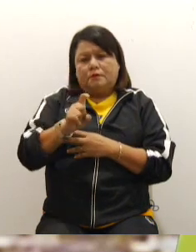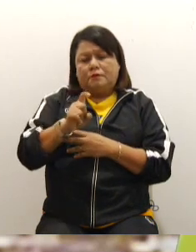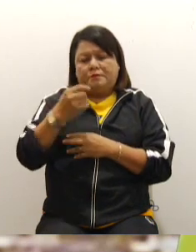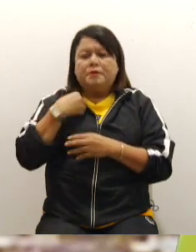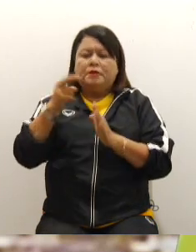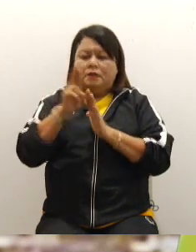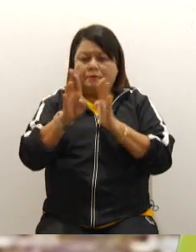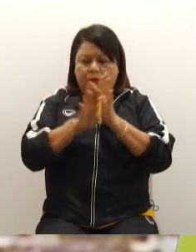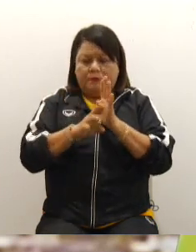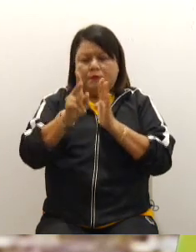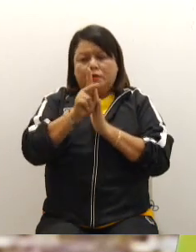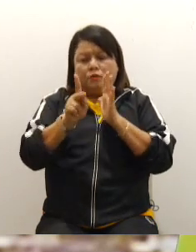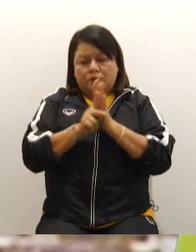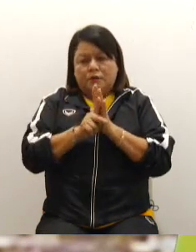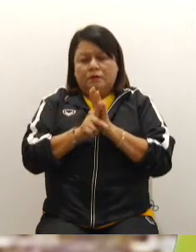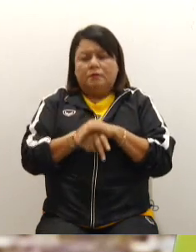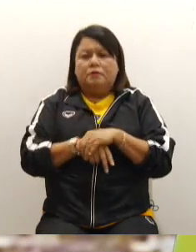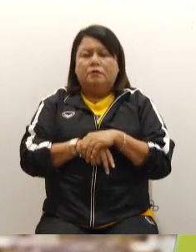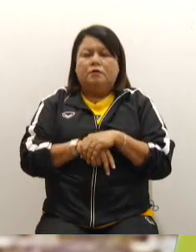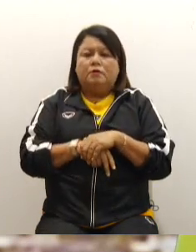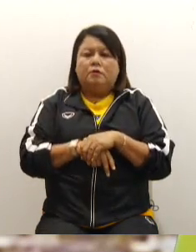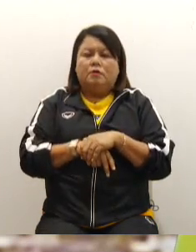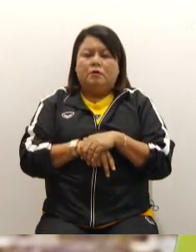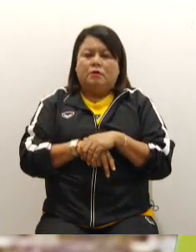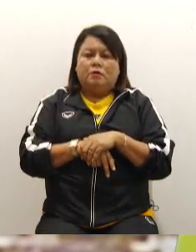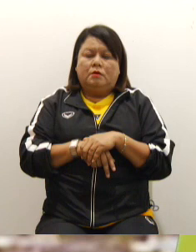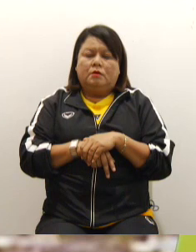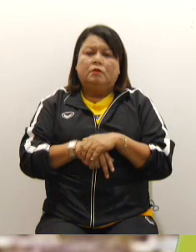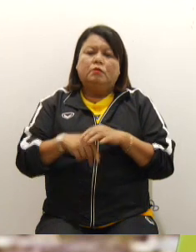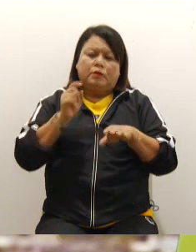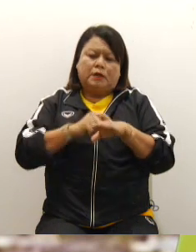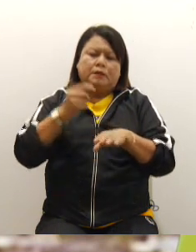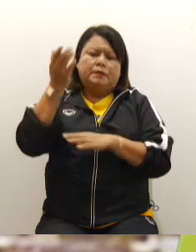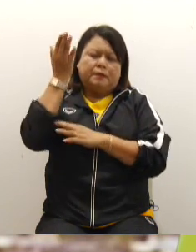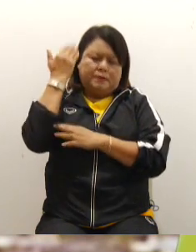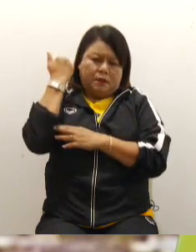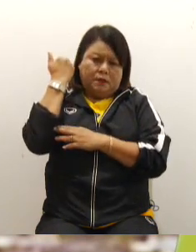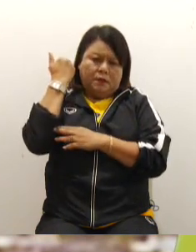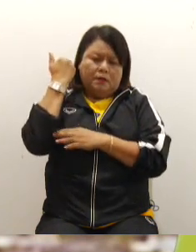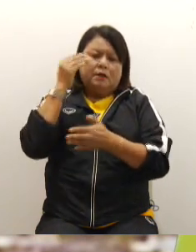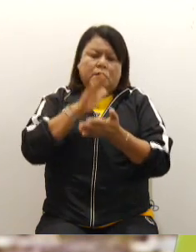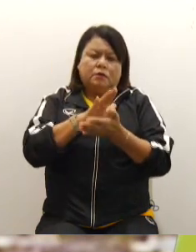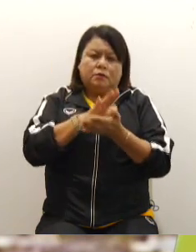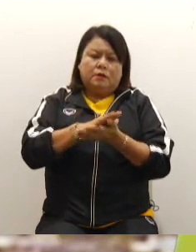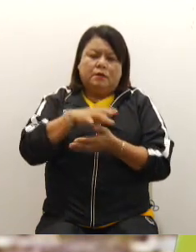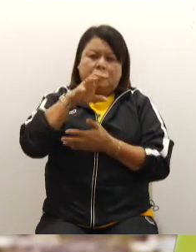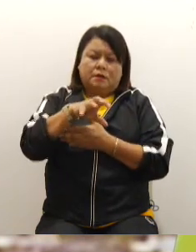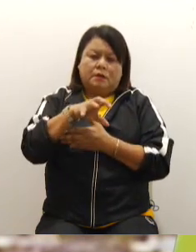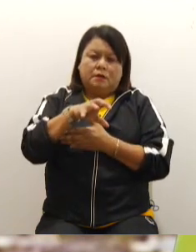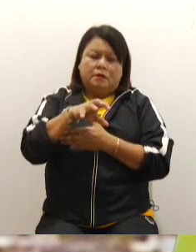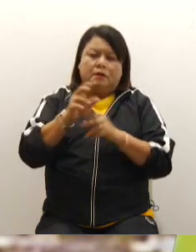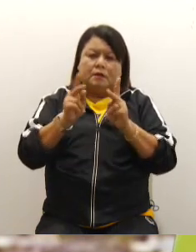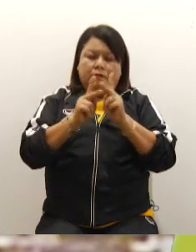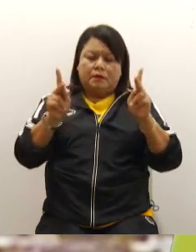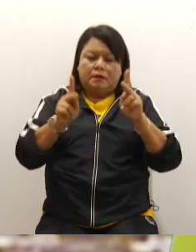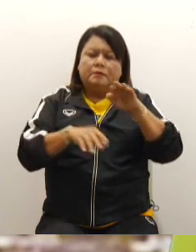ระเบียบและกฎเกณฑ์นะครับและยิ่งในช่วงเวลาที่ผ่านมานะครับสถานศึกษาในสังกัดสำนักงานคณะกรรมการการศึกษา